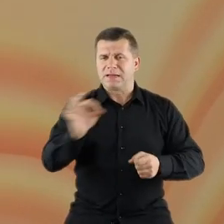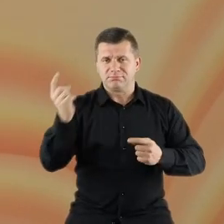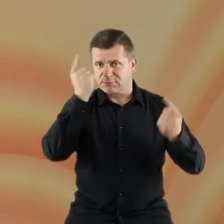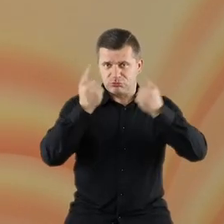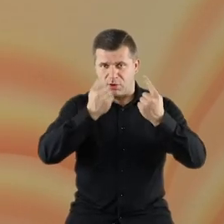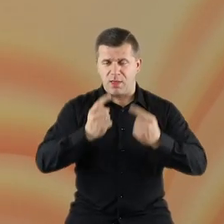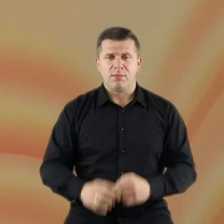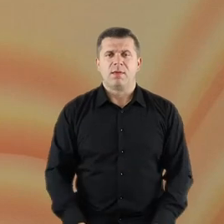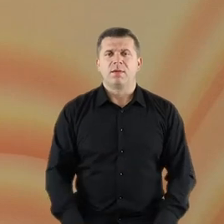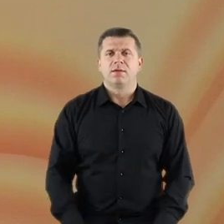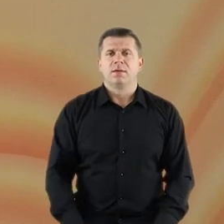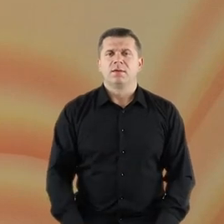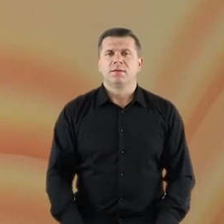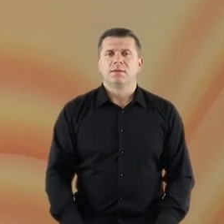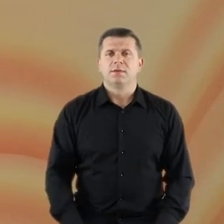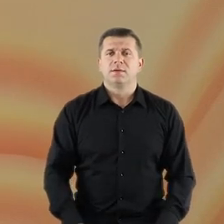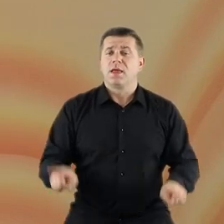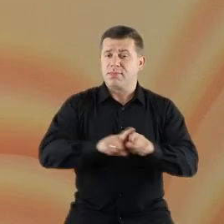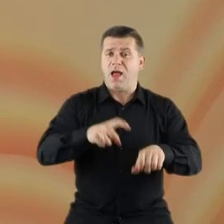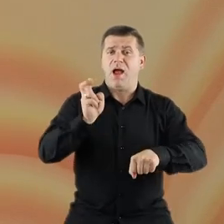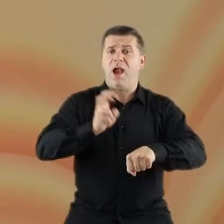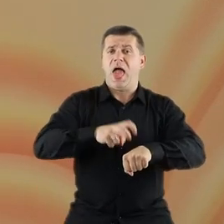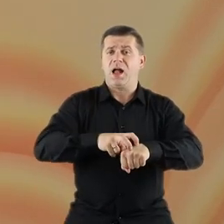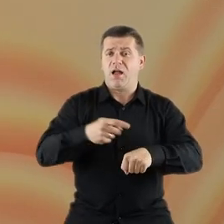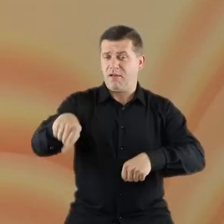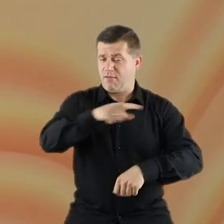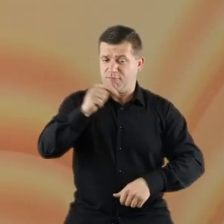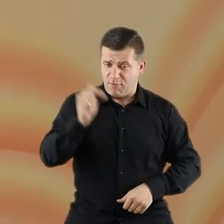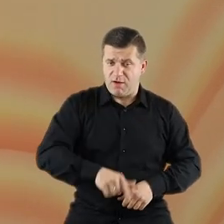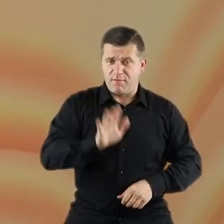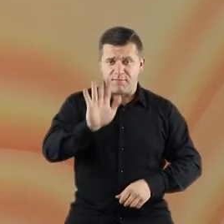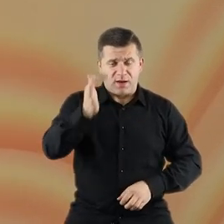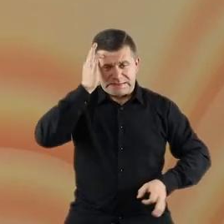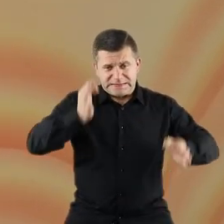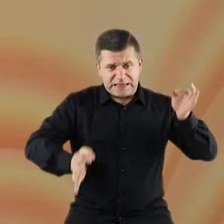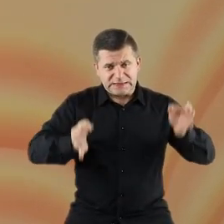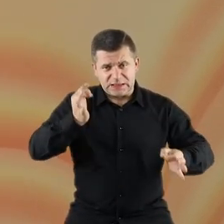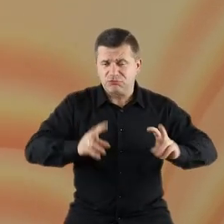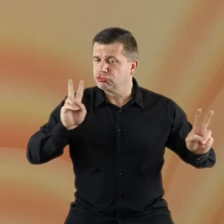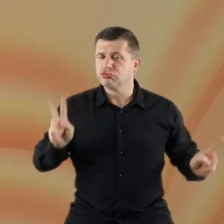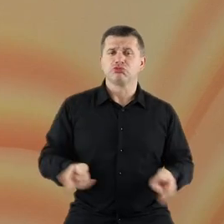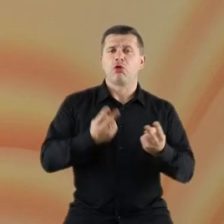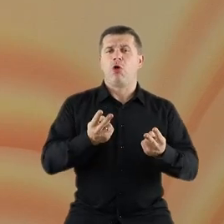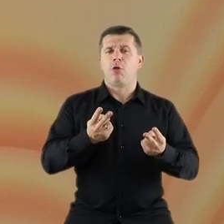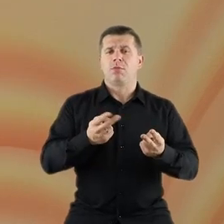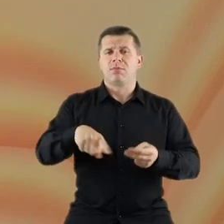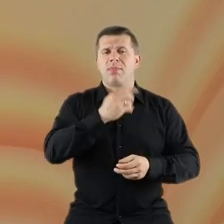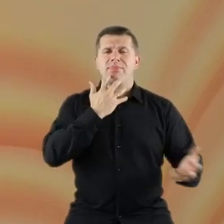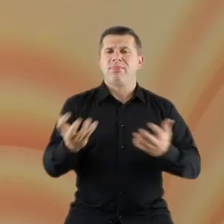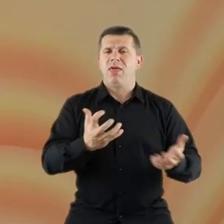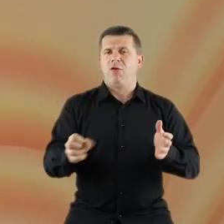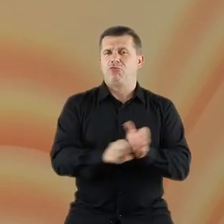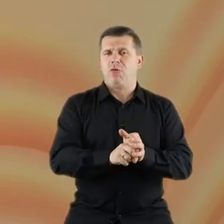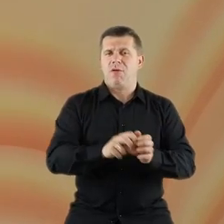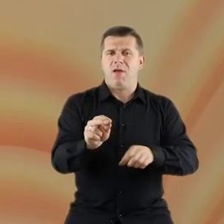jest myślenie myślę że też lekarze powinni się zastanowić nad tym skąd się bierze niechęć